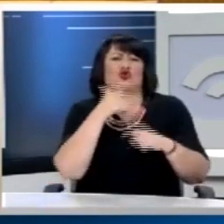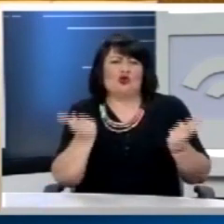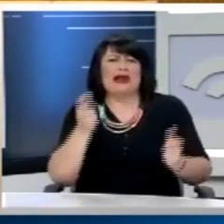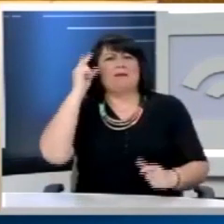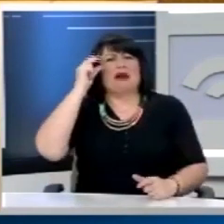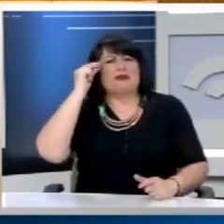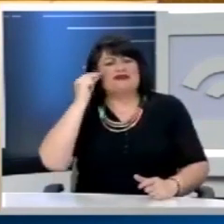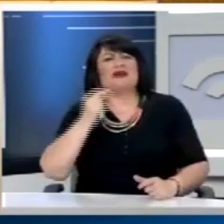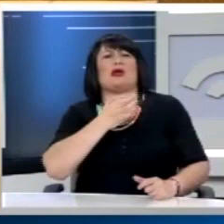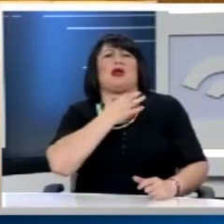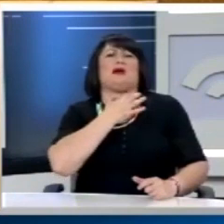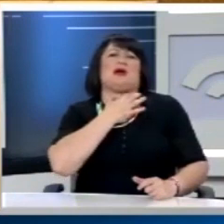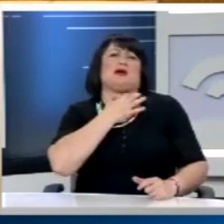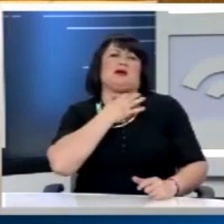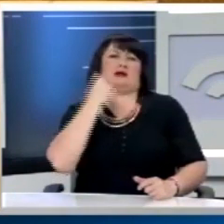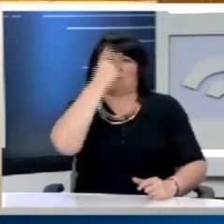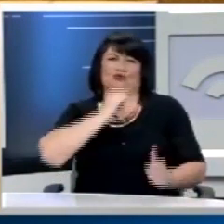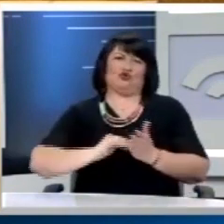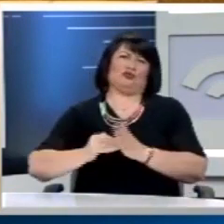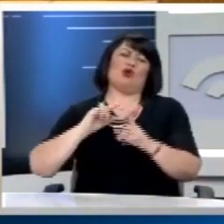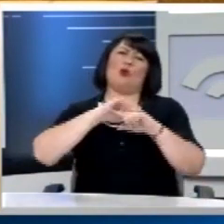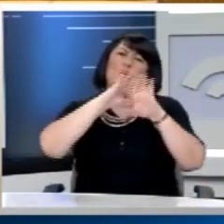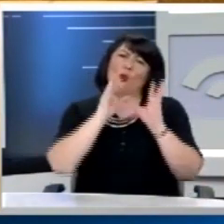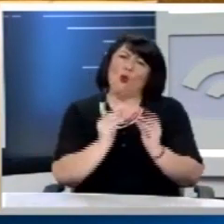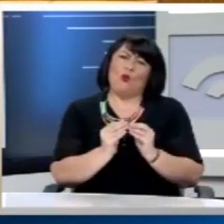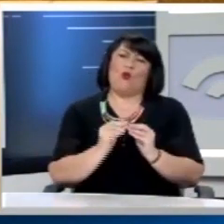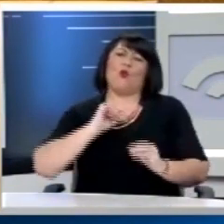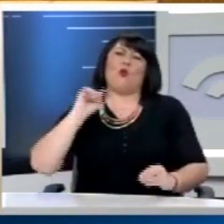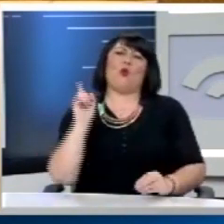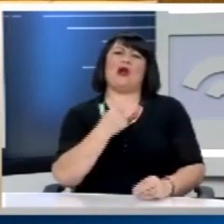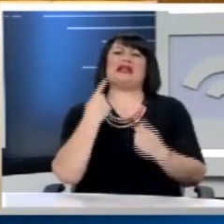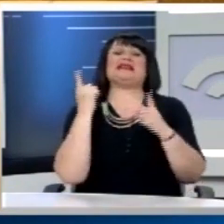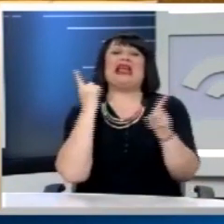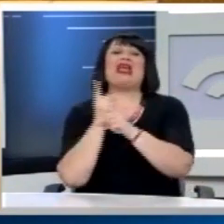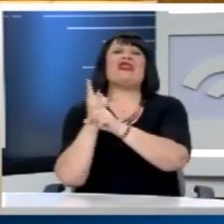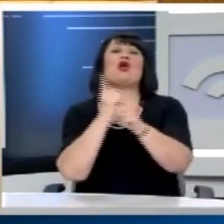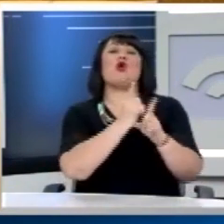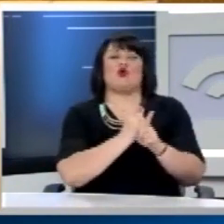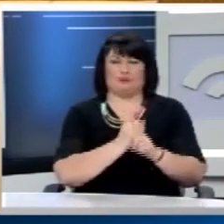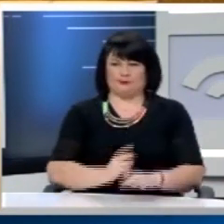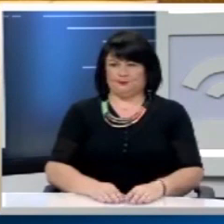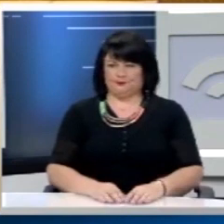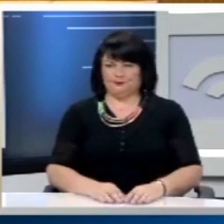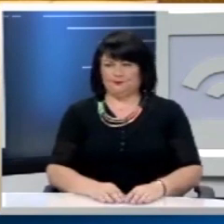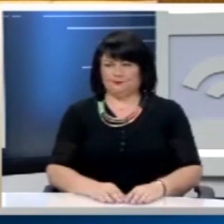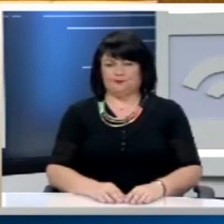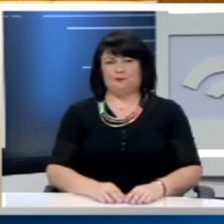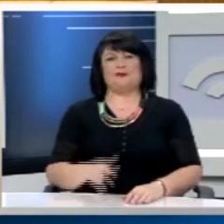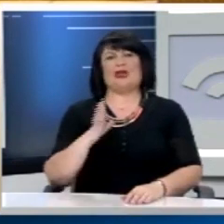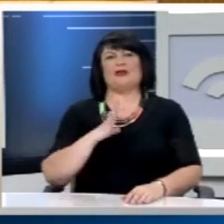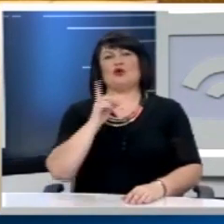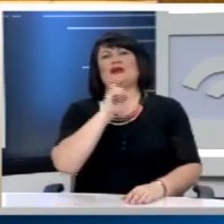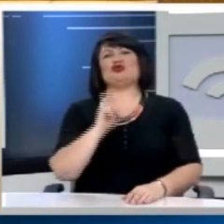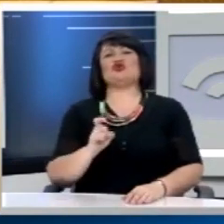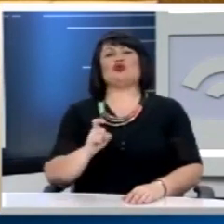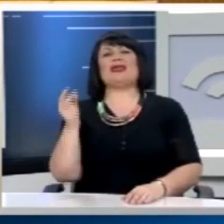με το απαιτούμενο προσωπικό όλων των ειδικοτήτων. Τα ζητήματα της προστασίας της ανθρώπινης